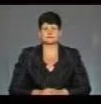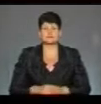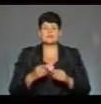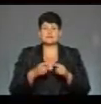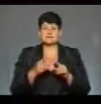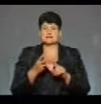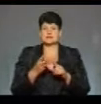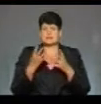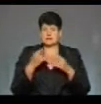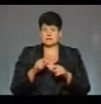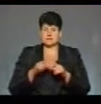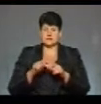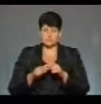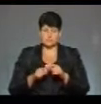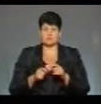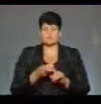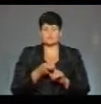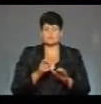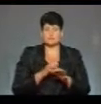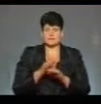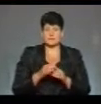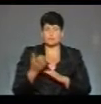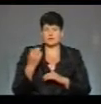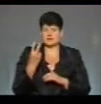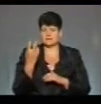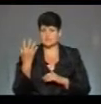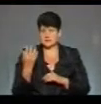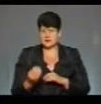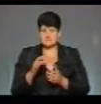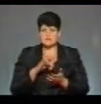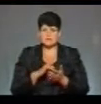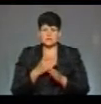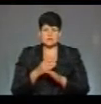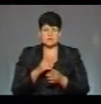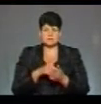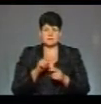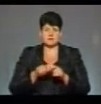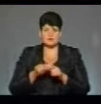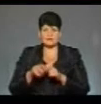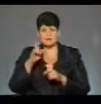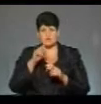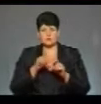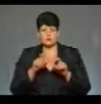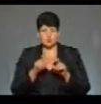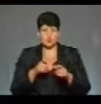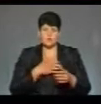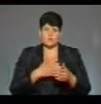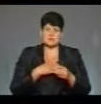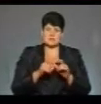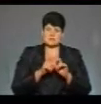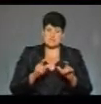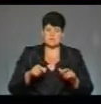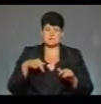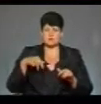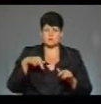третій день перевірки в межах проєкту. Попередні два дні в центральній частині міста волонтери тестували державні установи, громадські заклади,